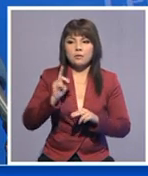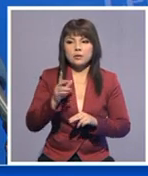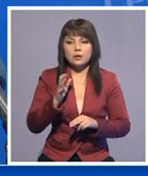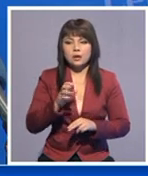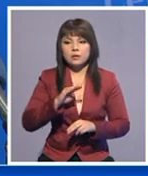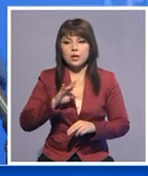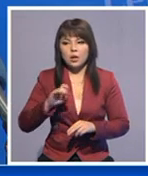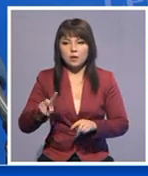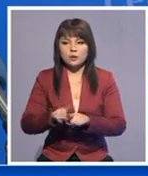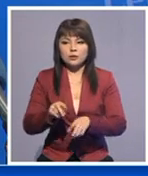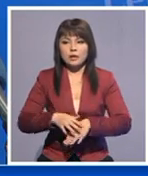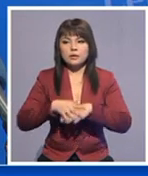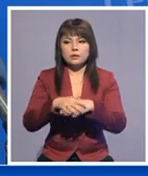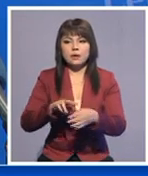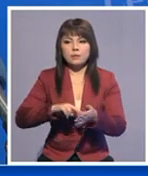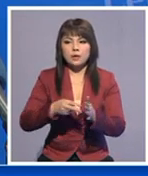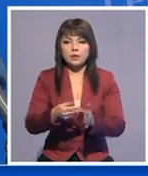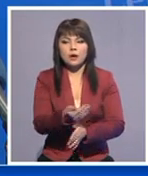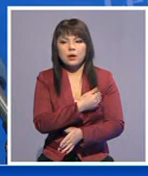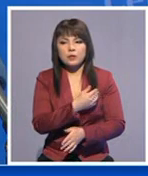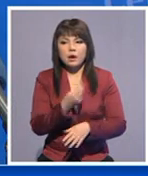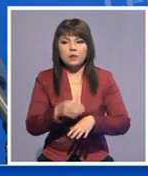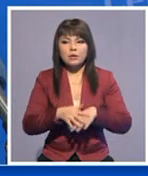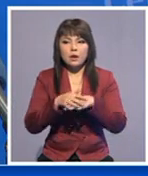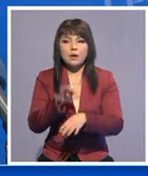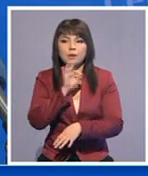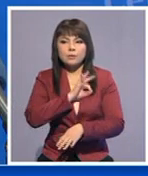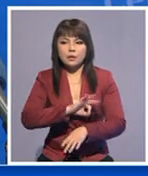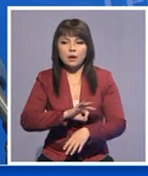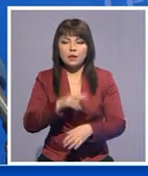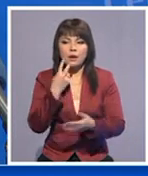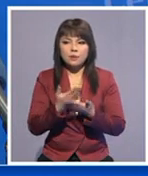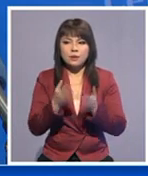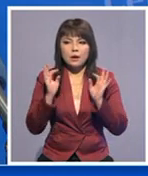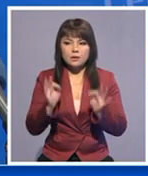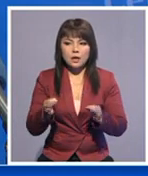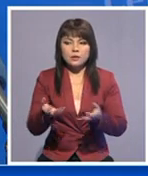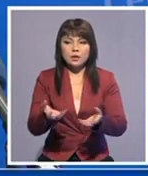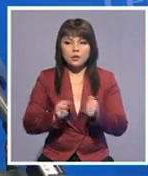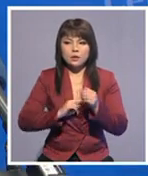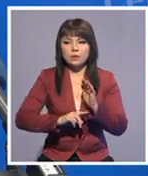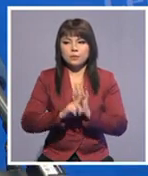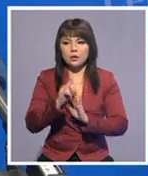мақсат етіп отырмыз. Ол үшін холдинг қорындағы капиталдарды тиімді пайдаланып, кіріс әкелу тетіктері жасақталуда.